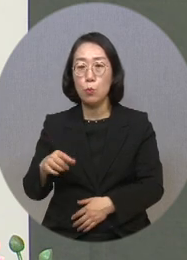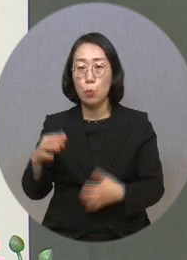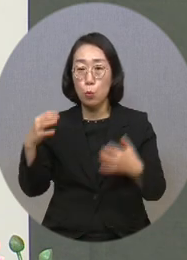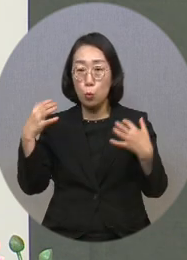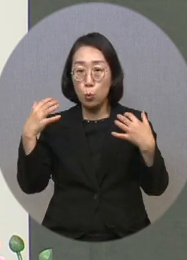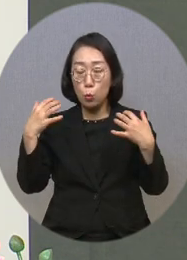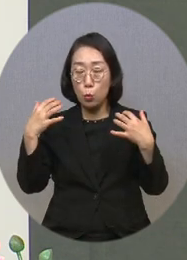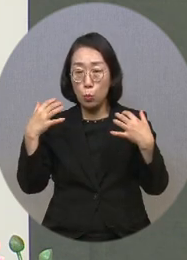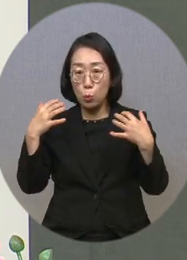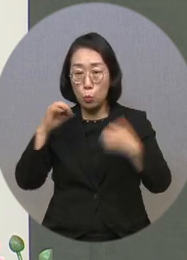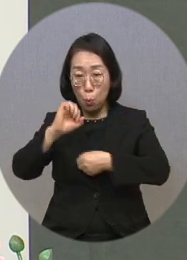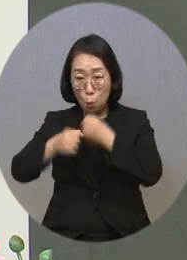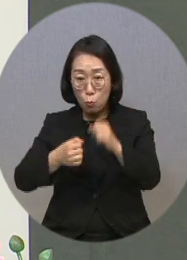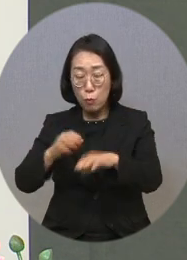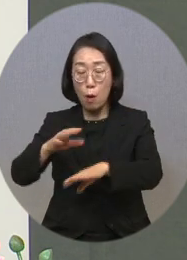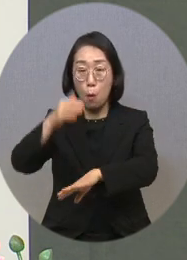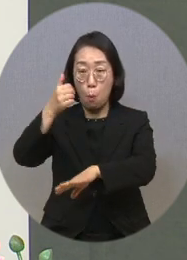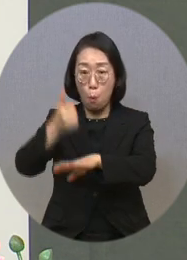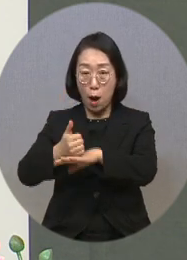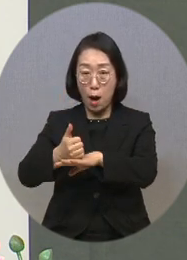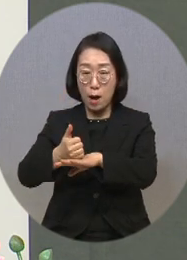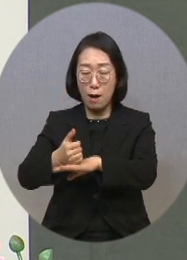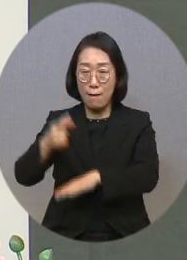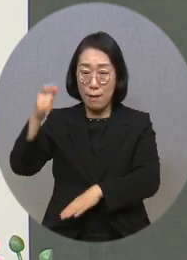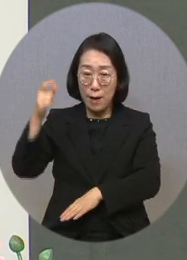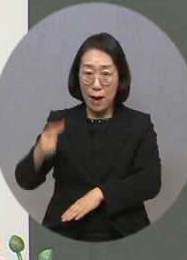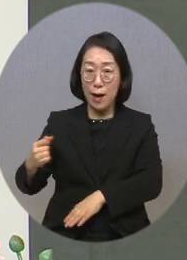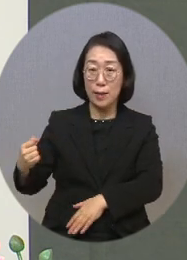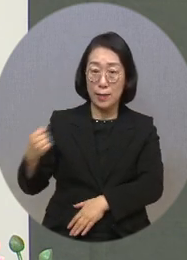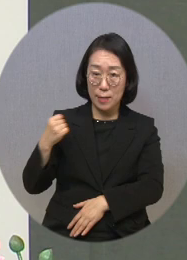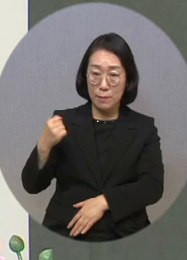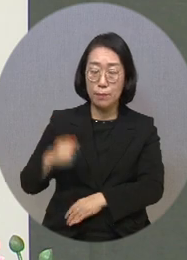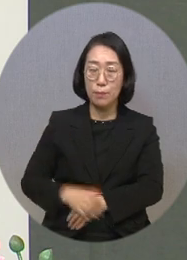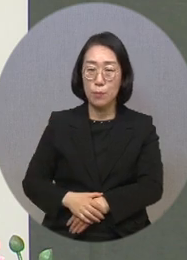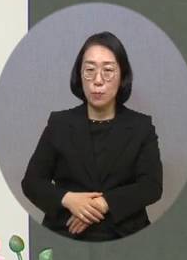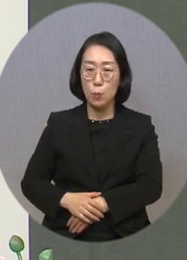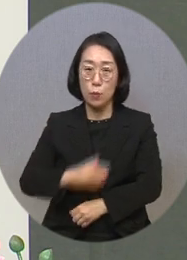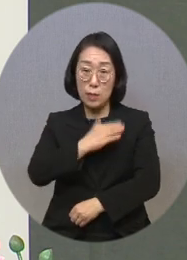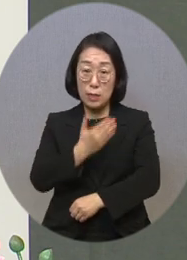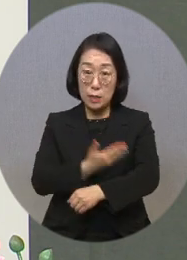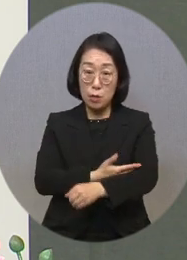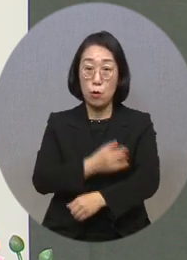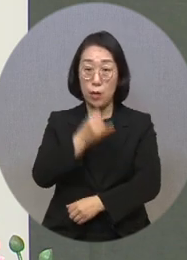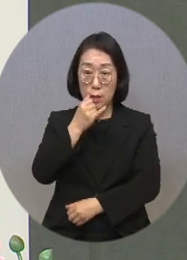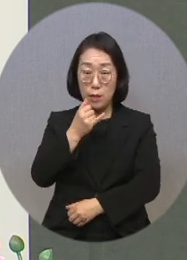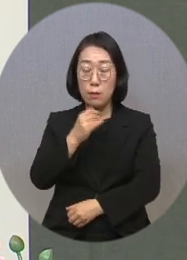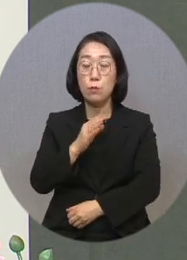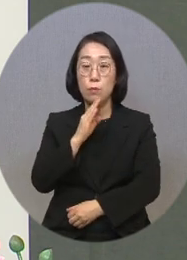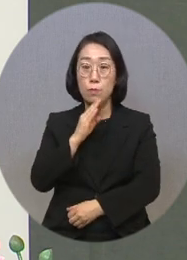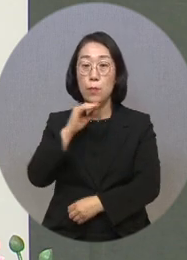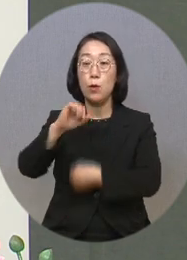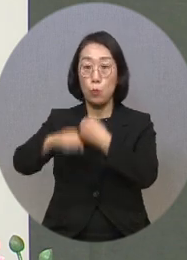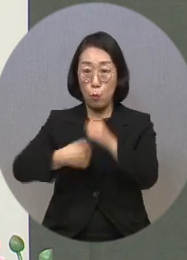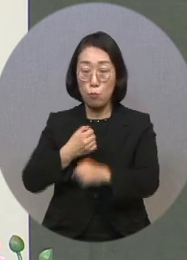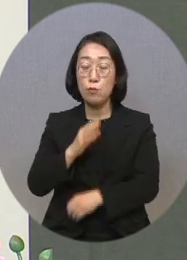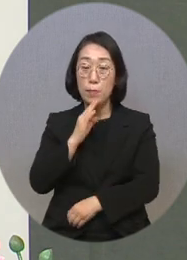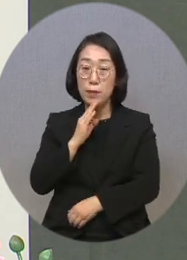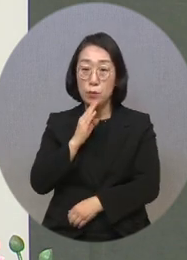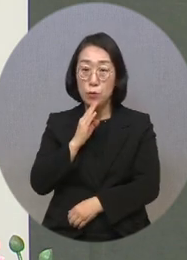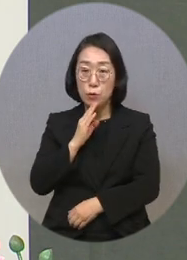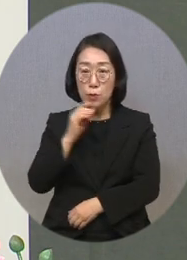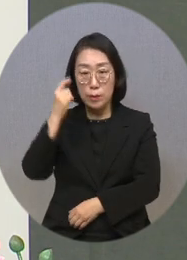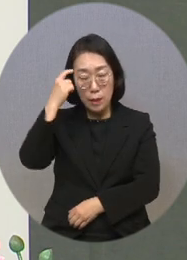강한 힘과 여러 가지의 능력을 지닌 동물로 우리가 지칭을 하지